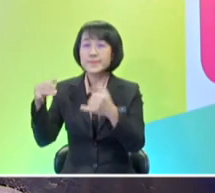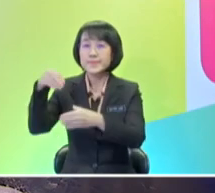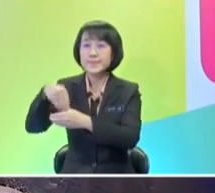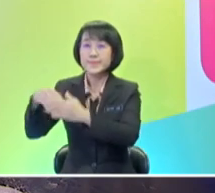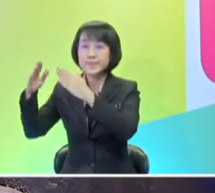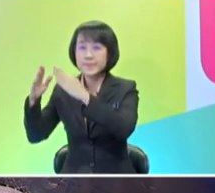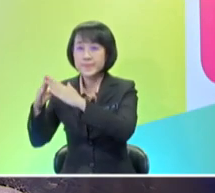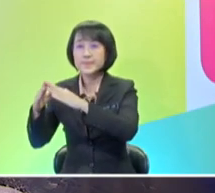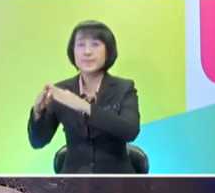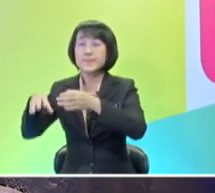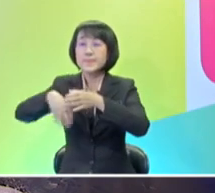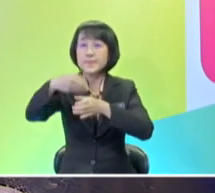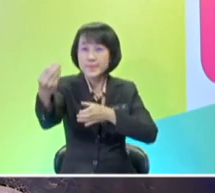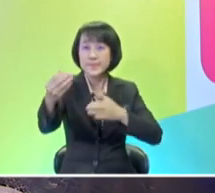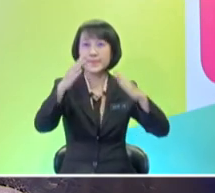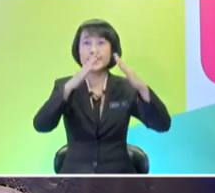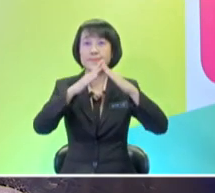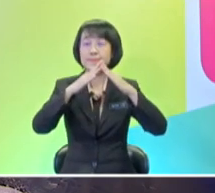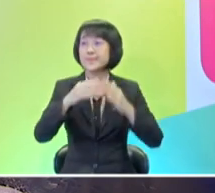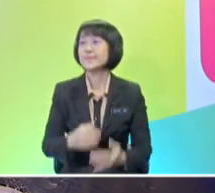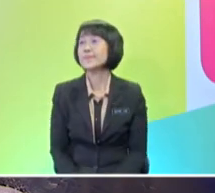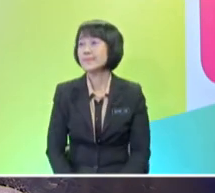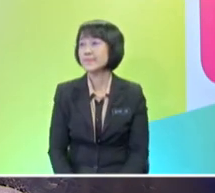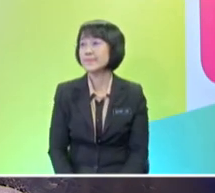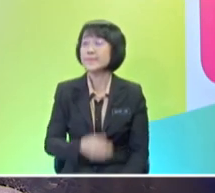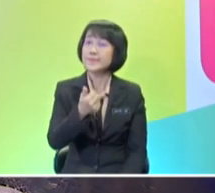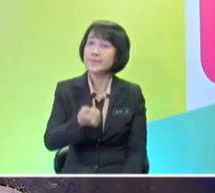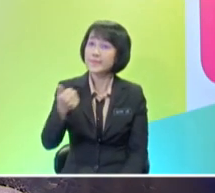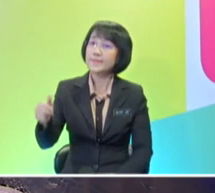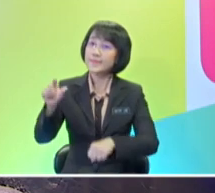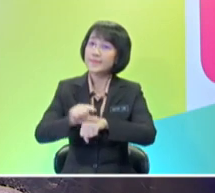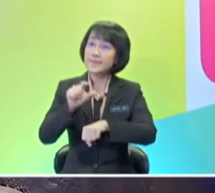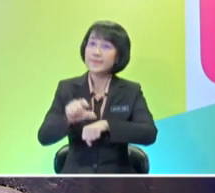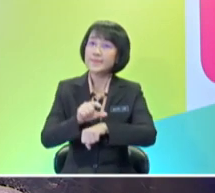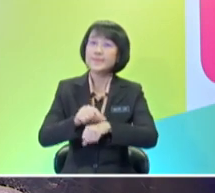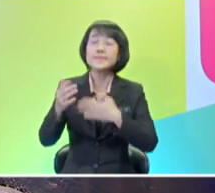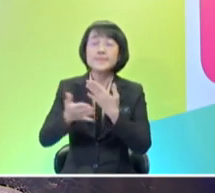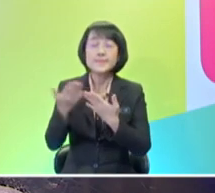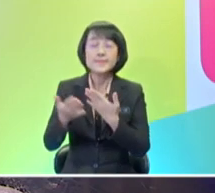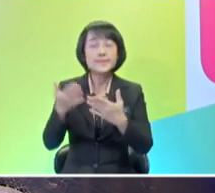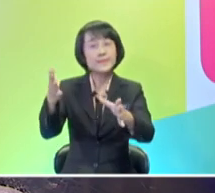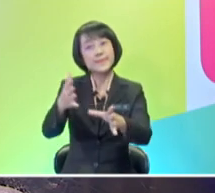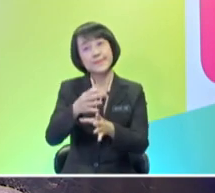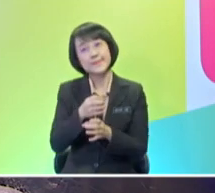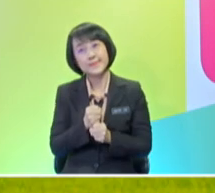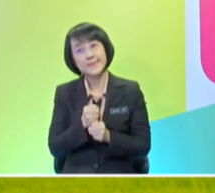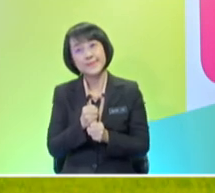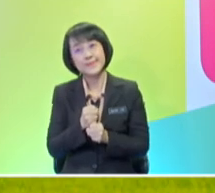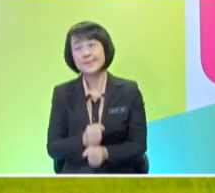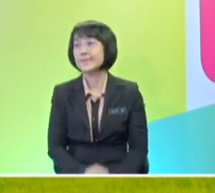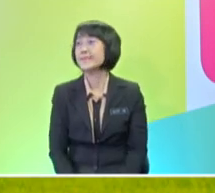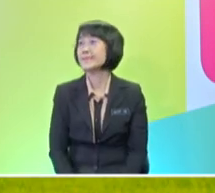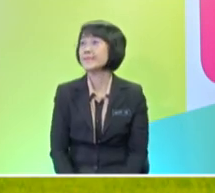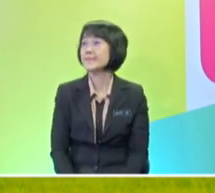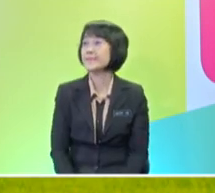laman dan yang ketiga alatan yang digunakan mudah diperoleh kenapa Sebab